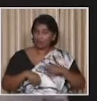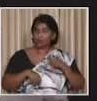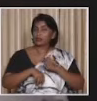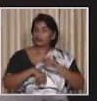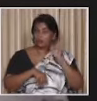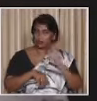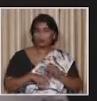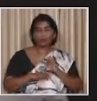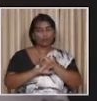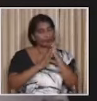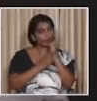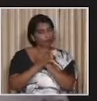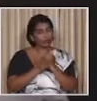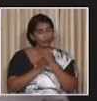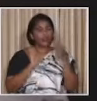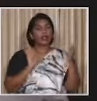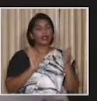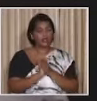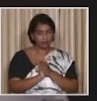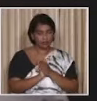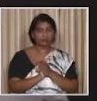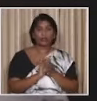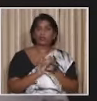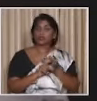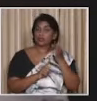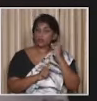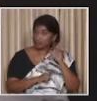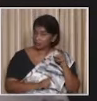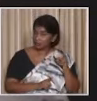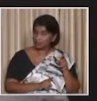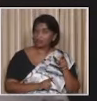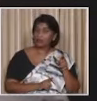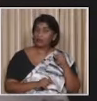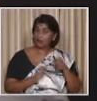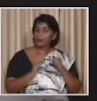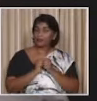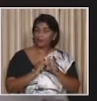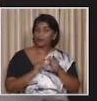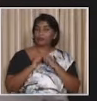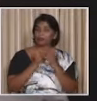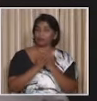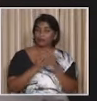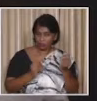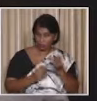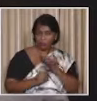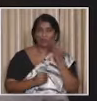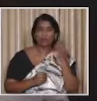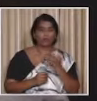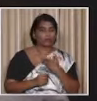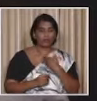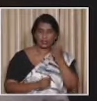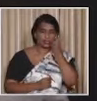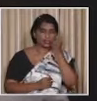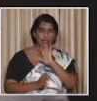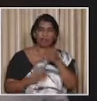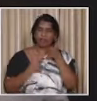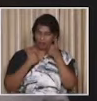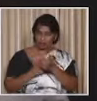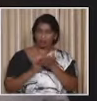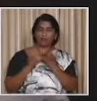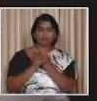වෙලාවේ සියලු දෙනා එකතු වෙලා ජනාධිපතිතුමාට මේ වැඩේ විසඳන්න පුළුවන් ඒක ගැන කිසිම සැකයක් තියාගන්න